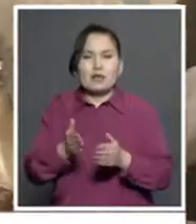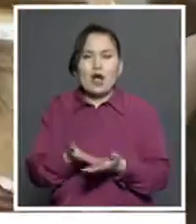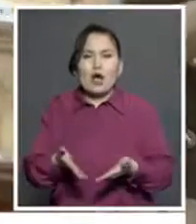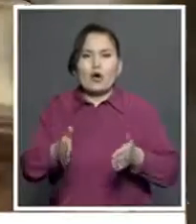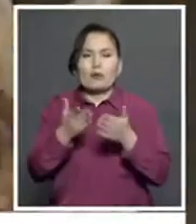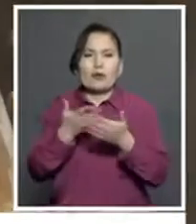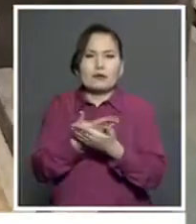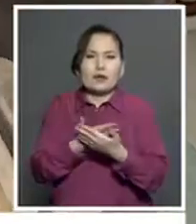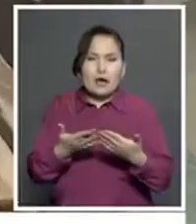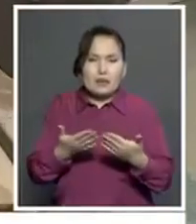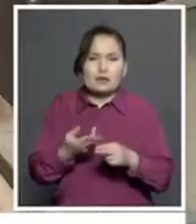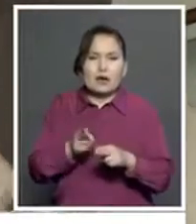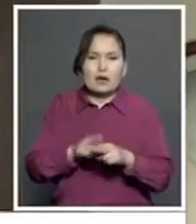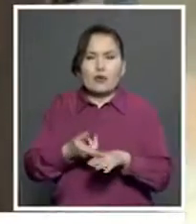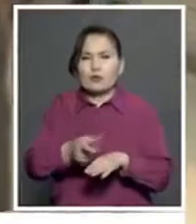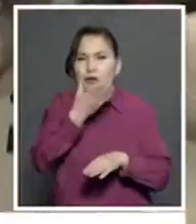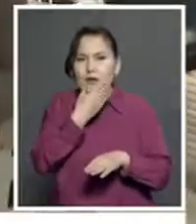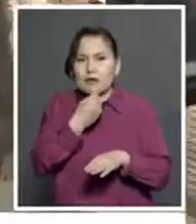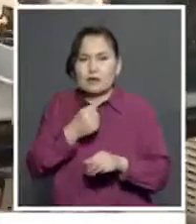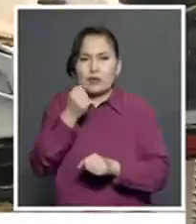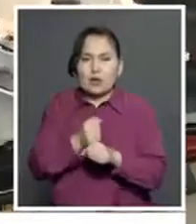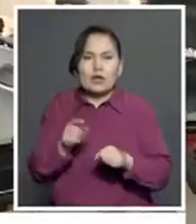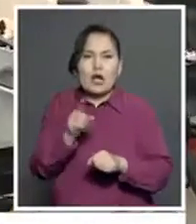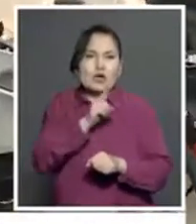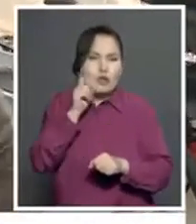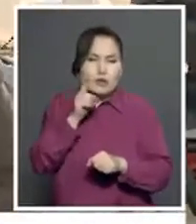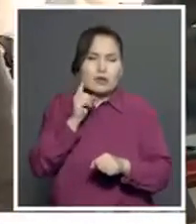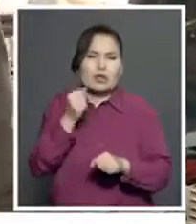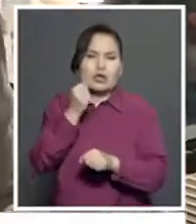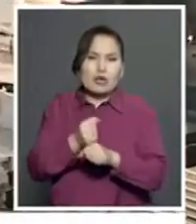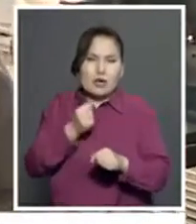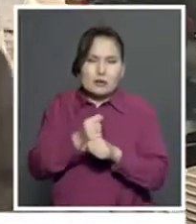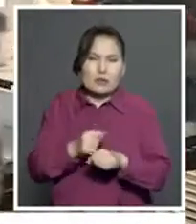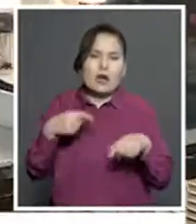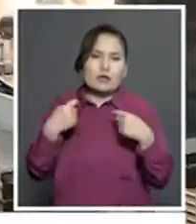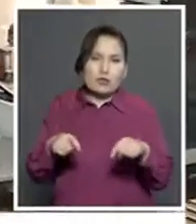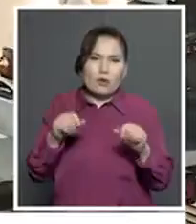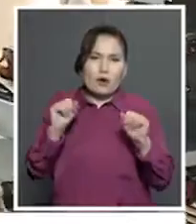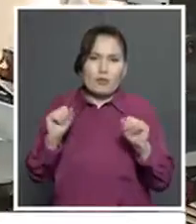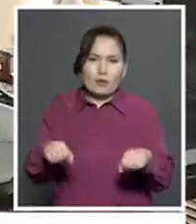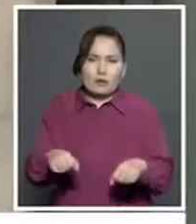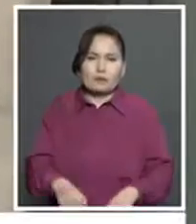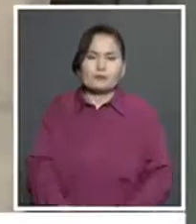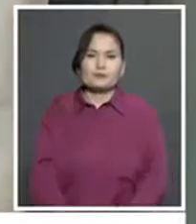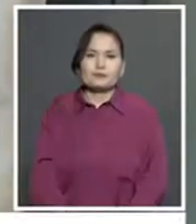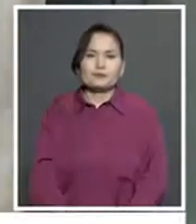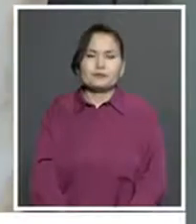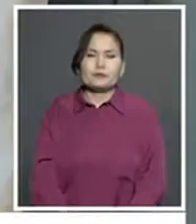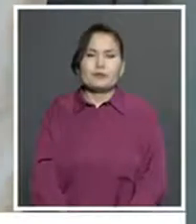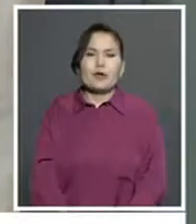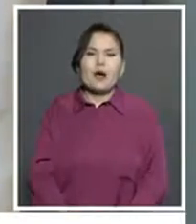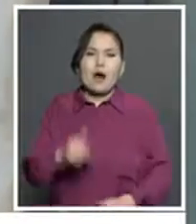түрлі туындылар көздің жауын алады. Енді жастар бұны жасап қана қоймайды, сатуына да мүмкіндік бар. Мұнымен